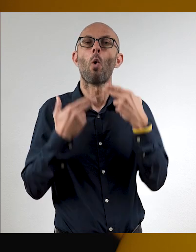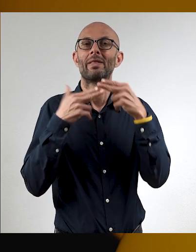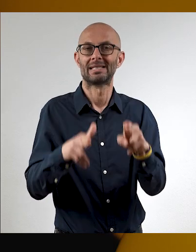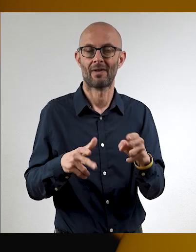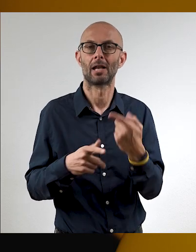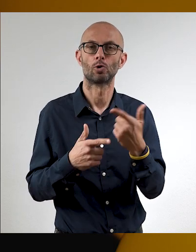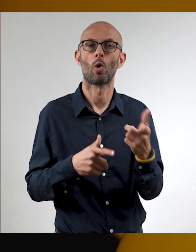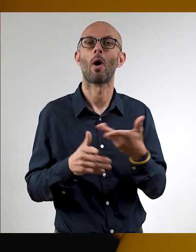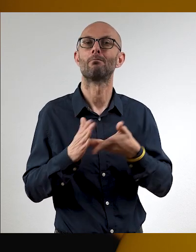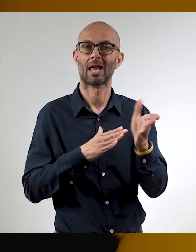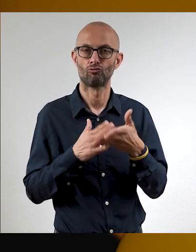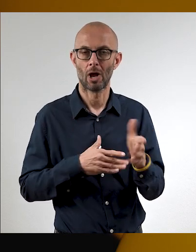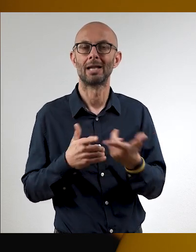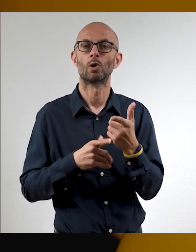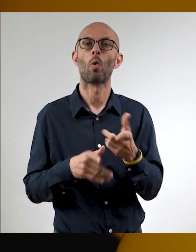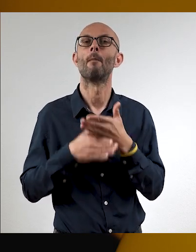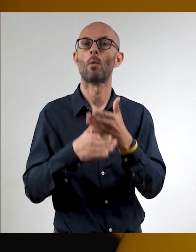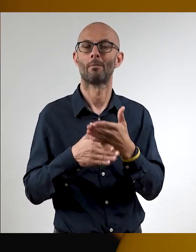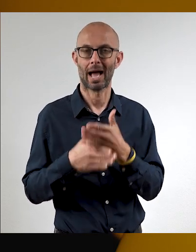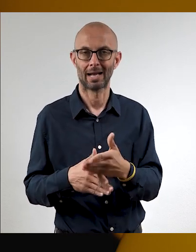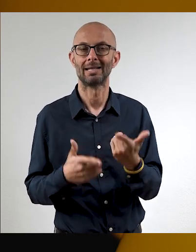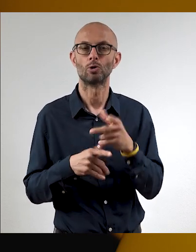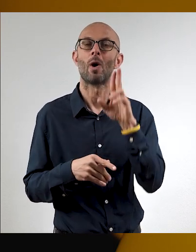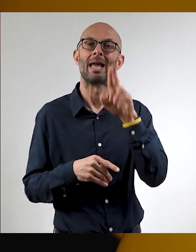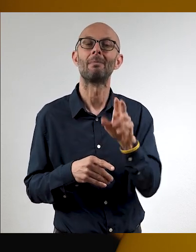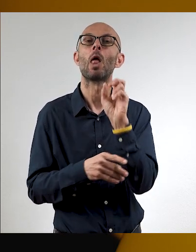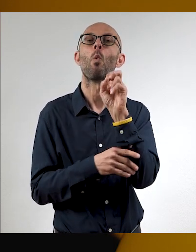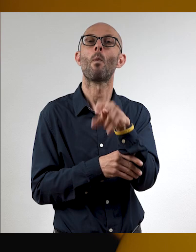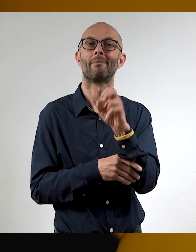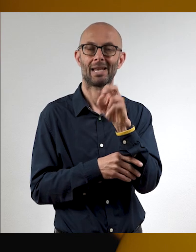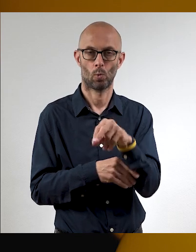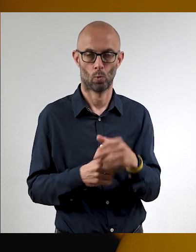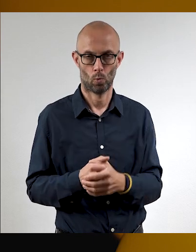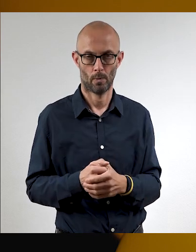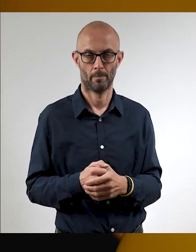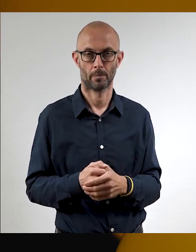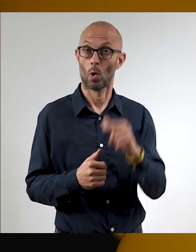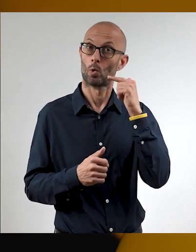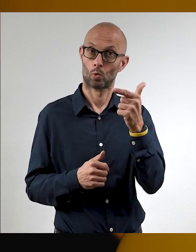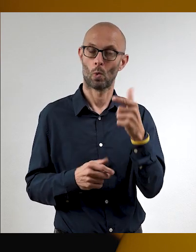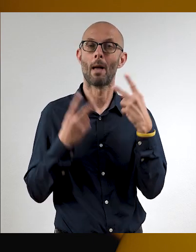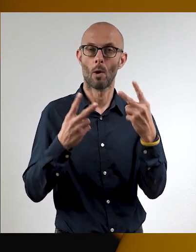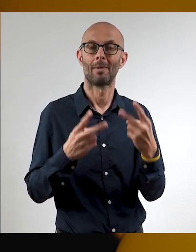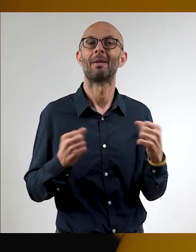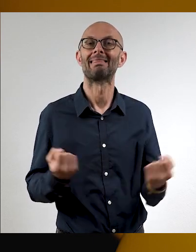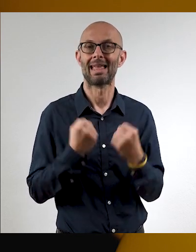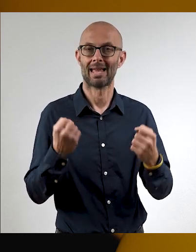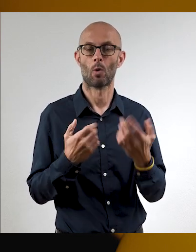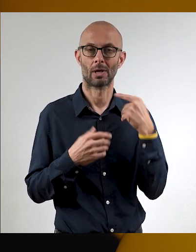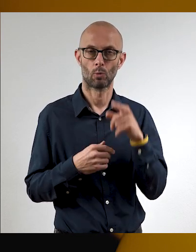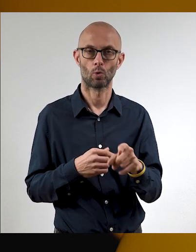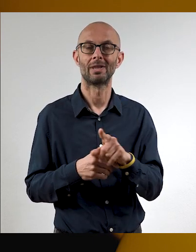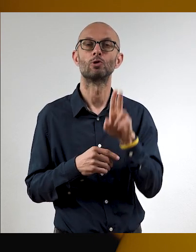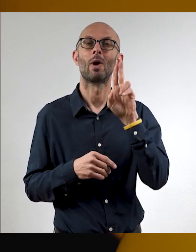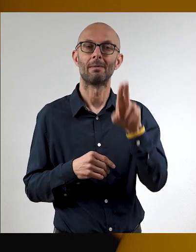odzvali, da so lahko bežali, da so lahko pomagali, da so imeli vpliv. Drug pomemben dejavnik je bilo to,